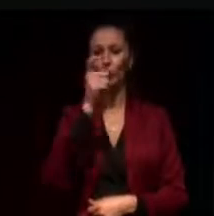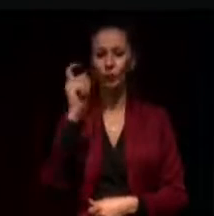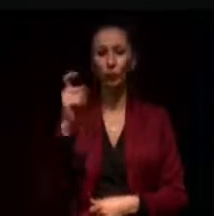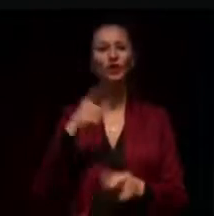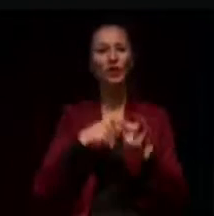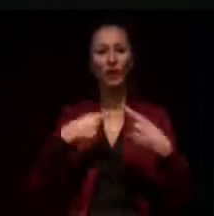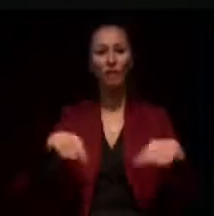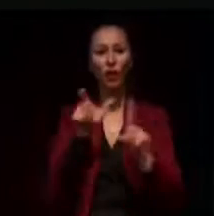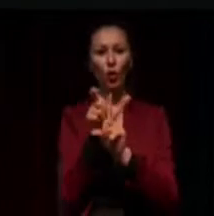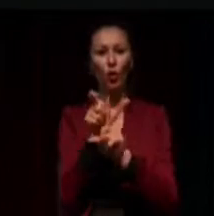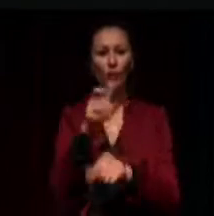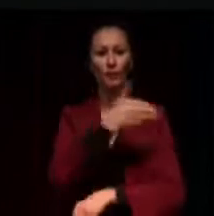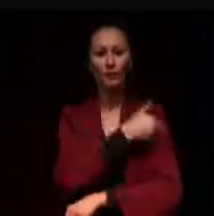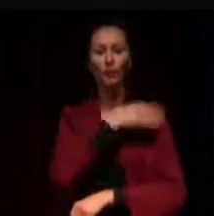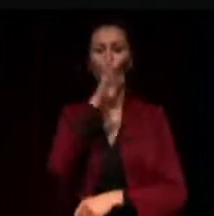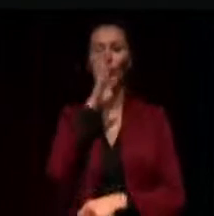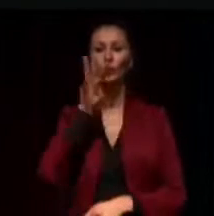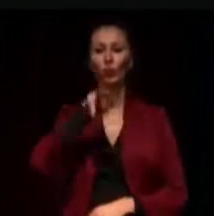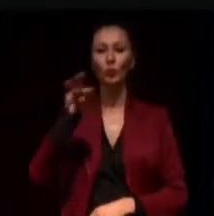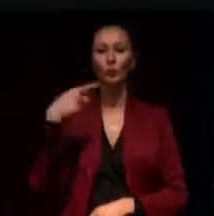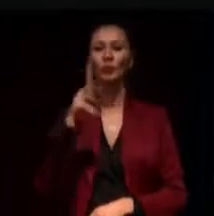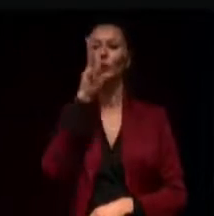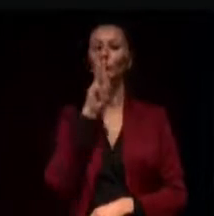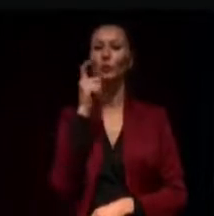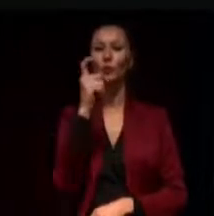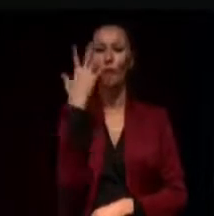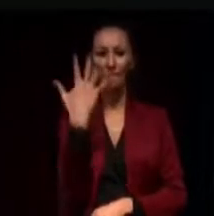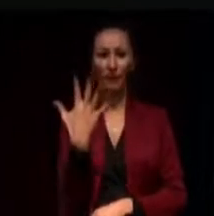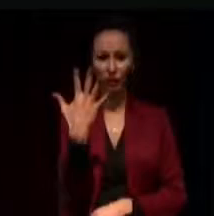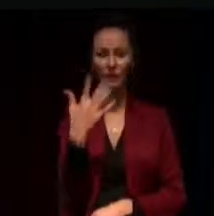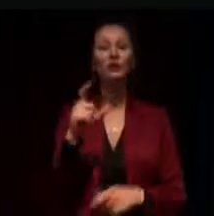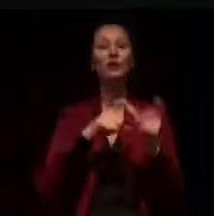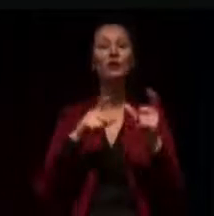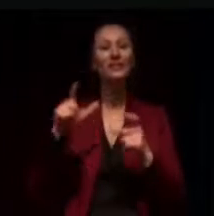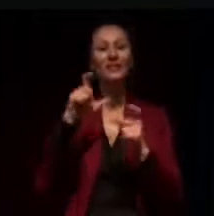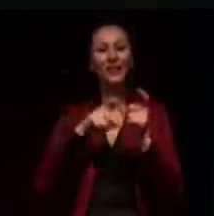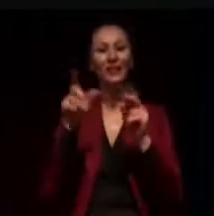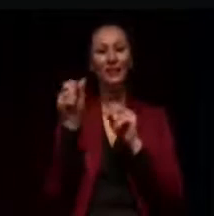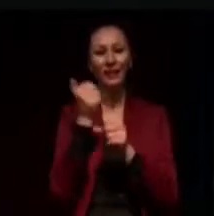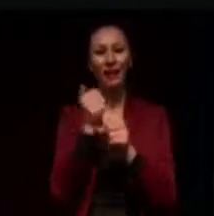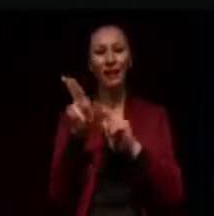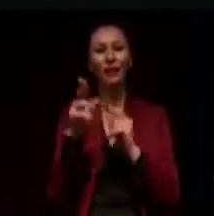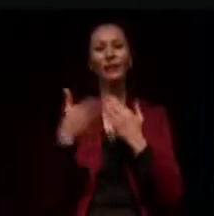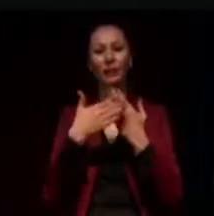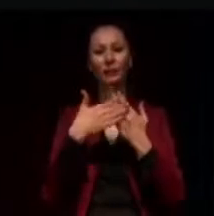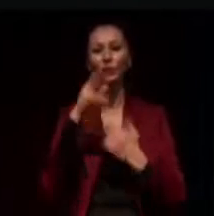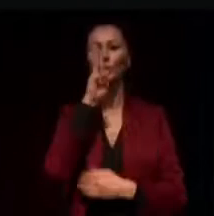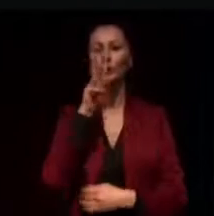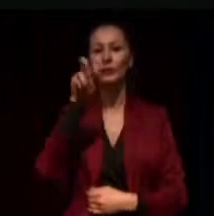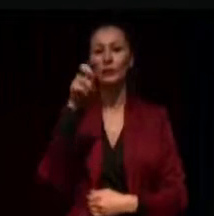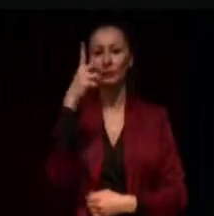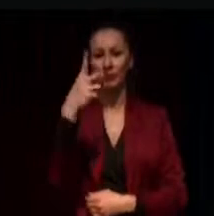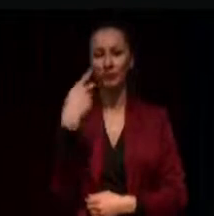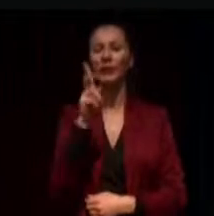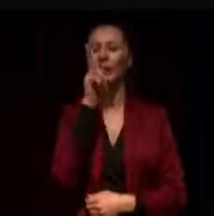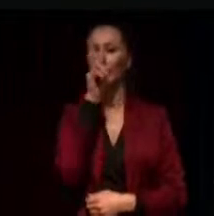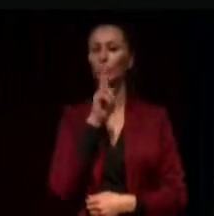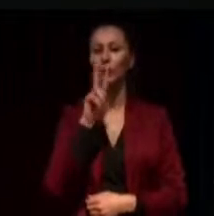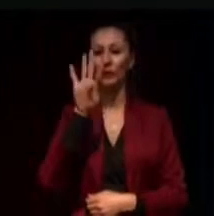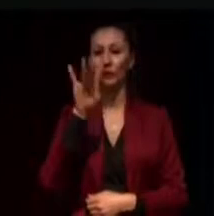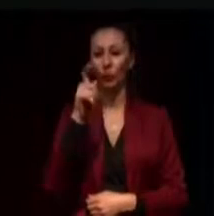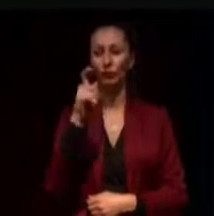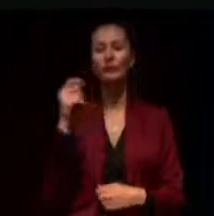653.399, çevre koruma hizmetleri 433.395, sosyal güvenlik ve yardımlaşma